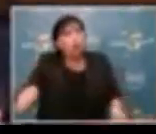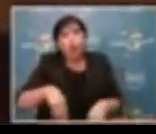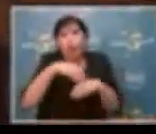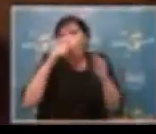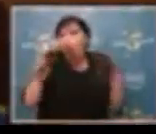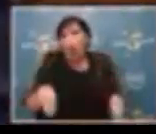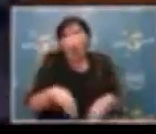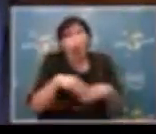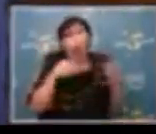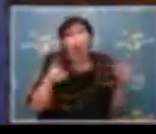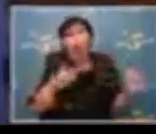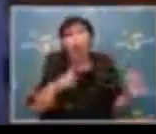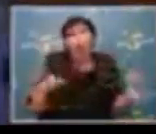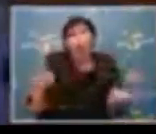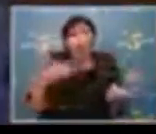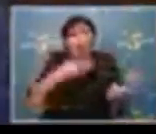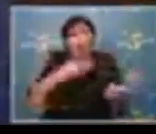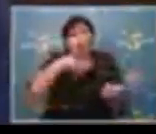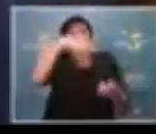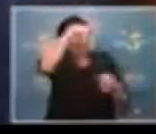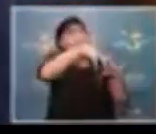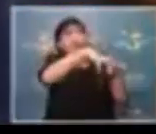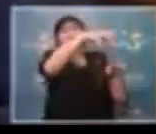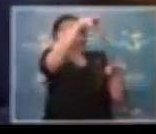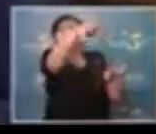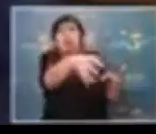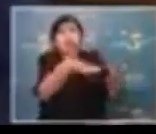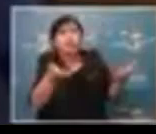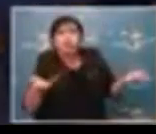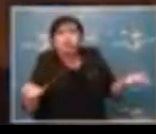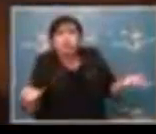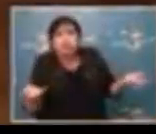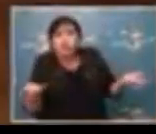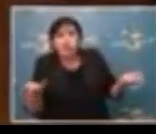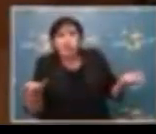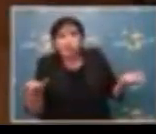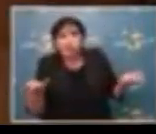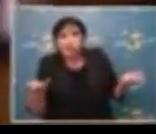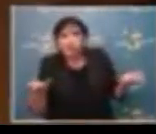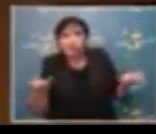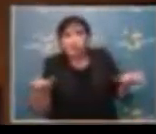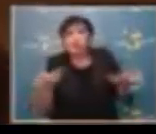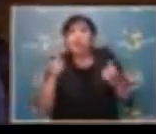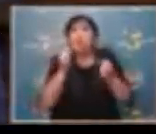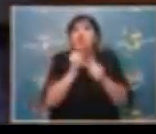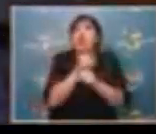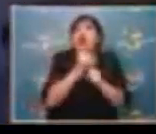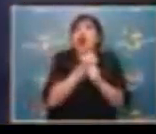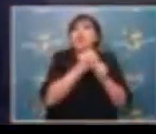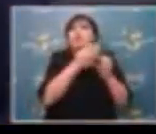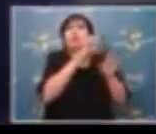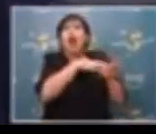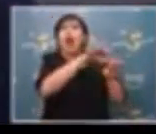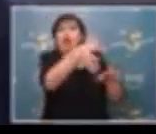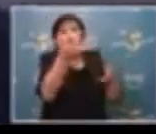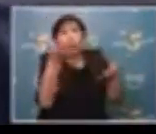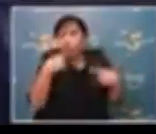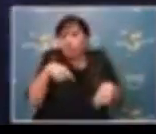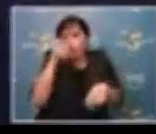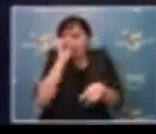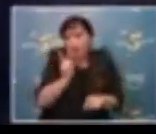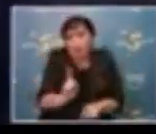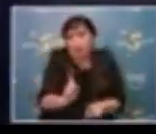saranno vuoti, saranno lì, crisalidi, messe lì, in campi di cemento. Non sappiamo neanche cosa vuol